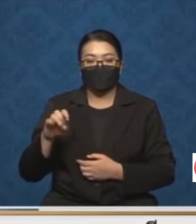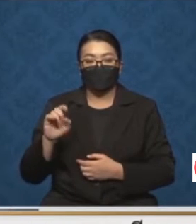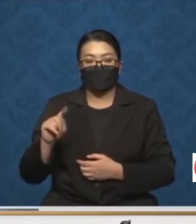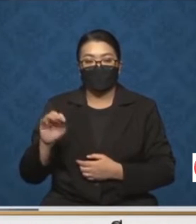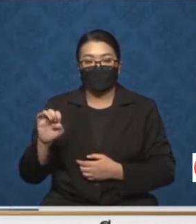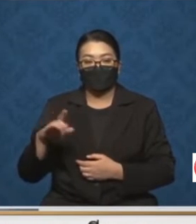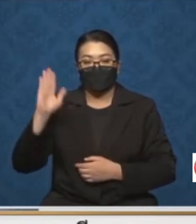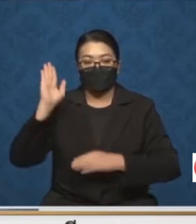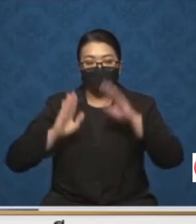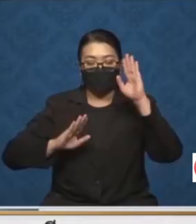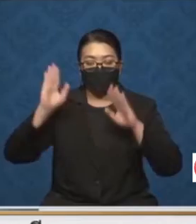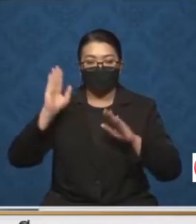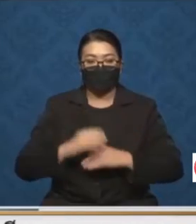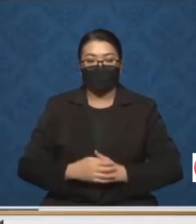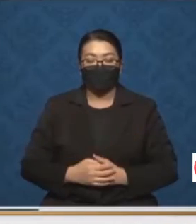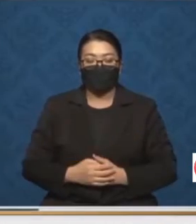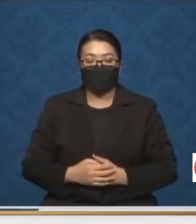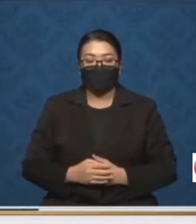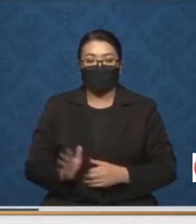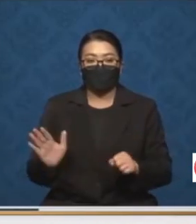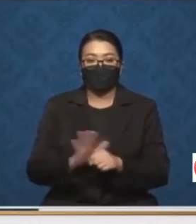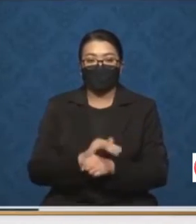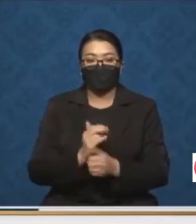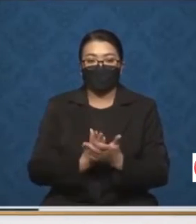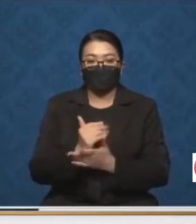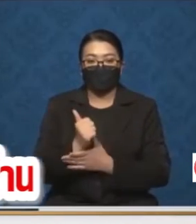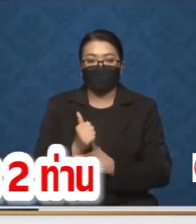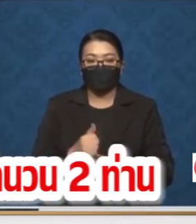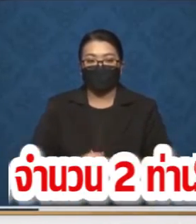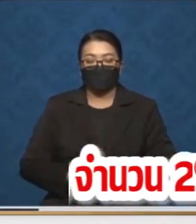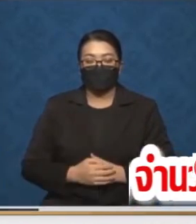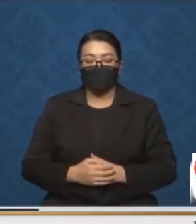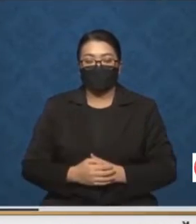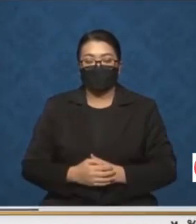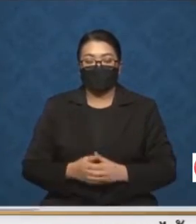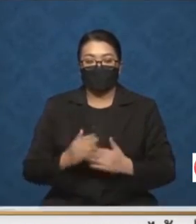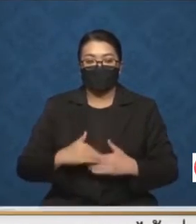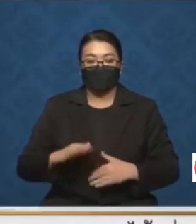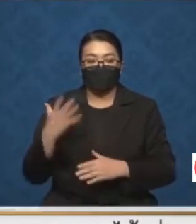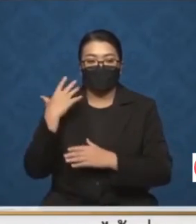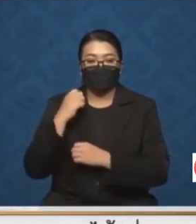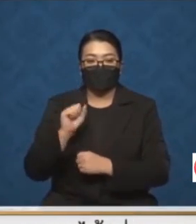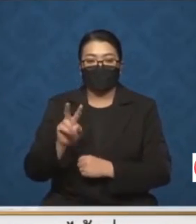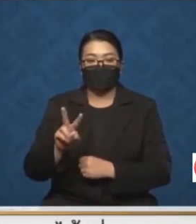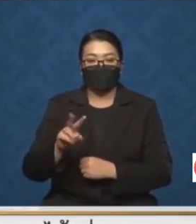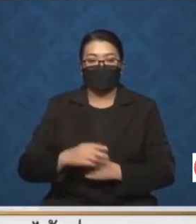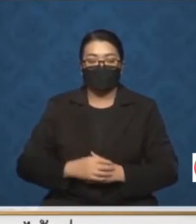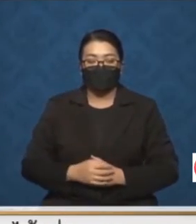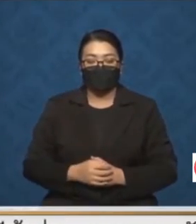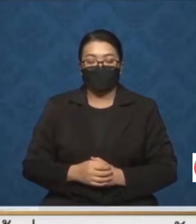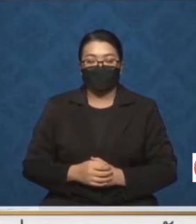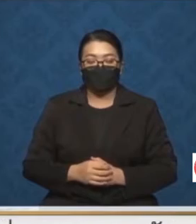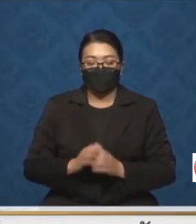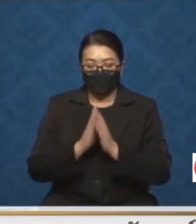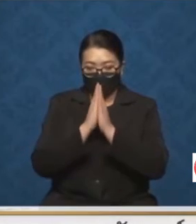ขอผู้รับรองด้วยค่ะ ขอผู้รับรองครับครับถูกต้องครับต่อไปพรรคประชาธิปัตย์2ท่านครับ กราบเรียนท่านประธ